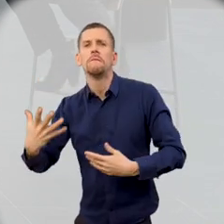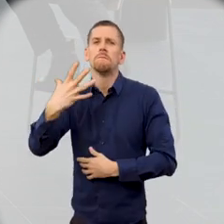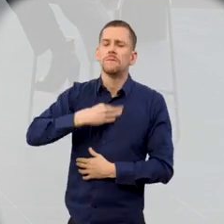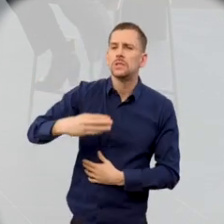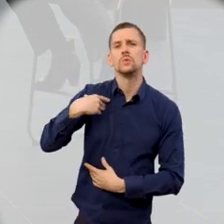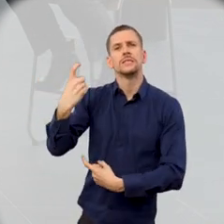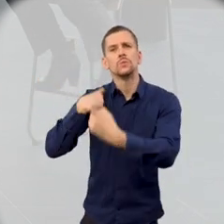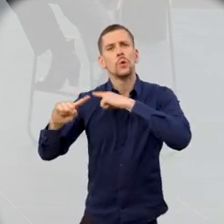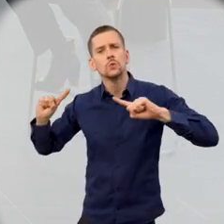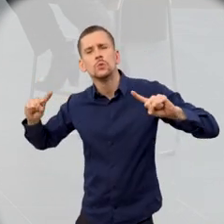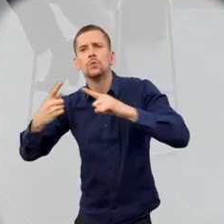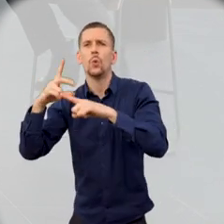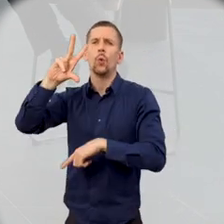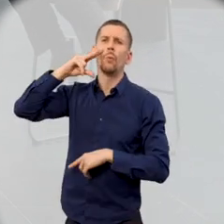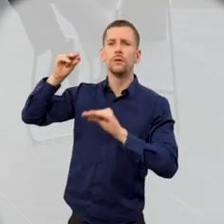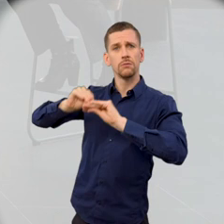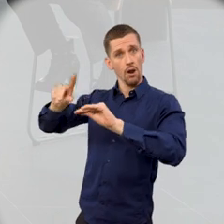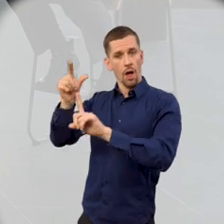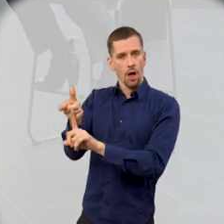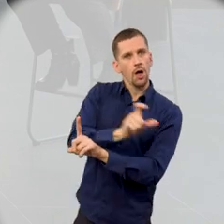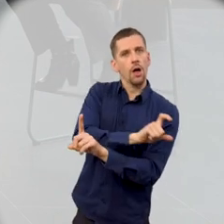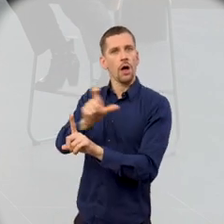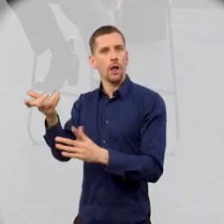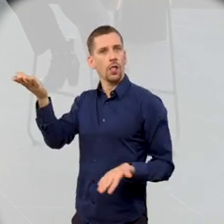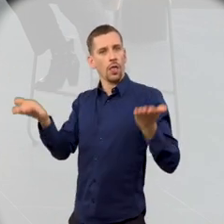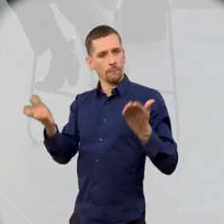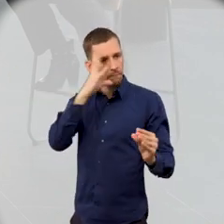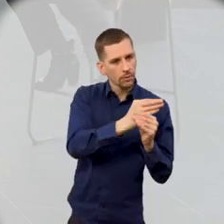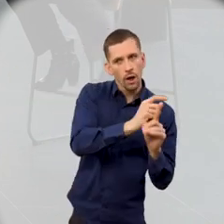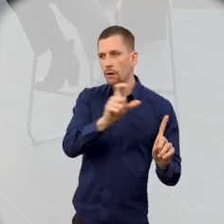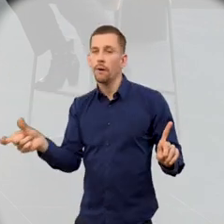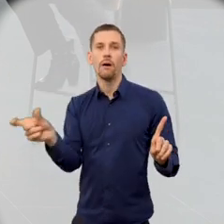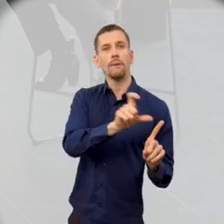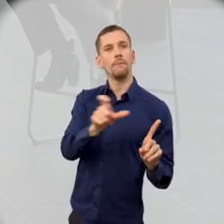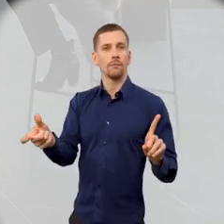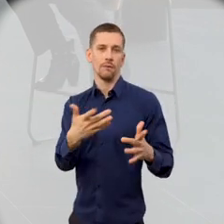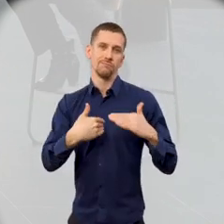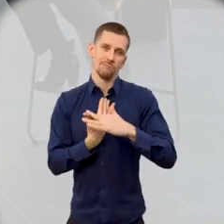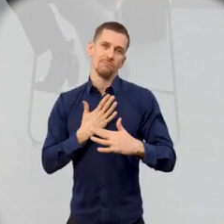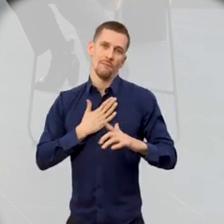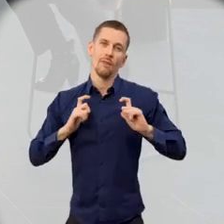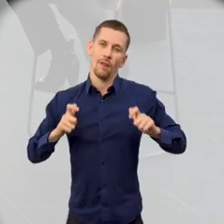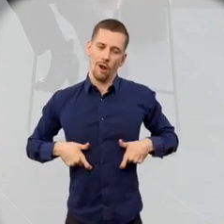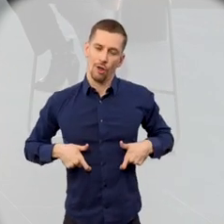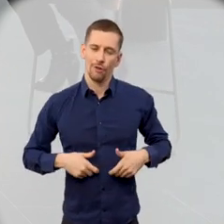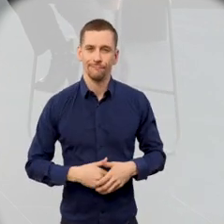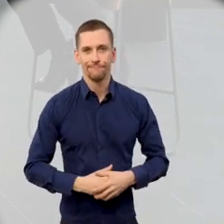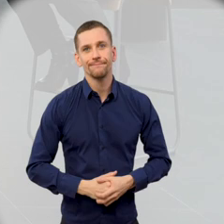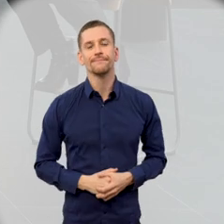nous le français, le maths, histoire, géo, et aussi l'enseignement humain qui est une part à part de... qui est une part à part